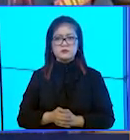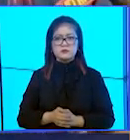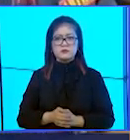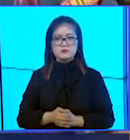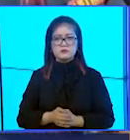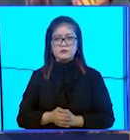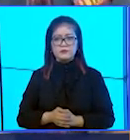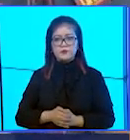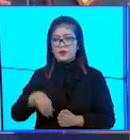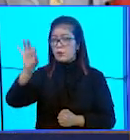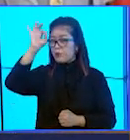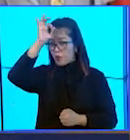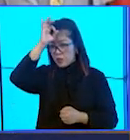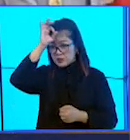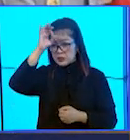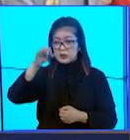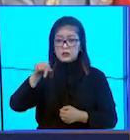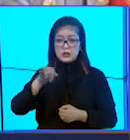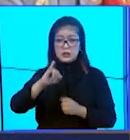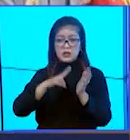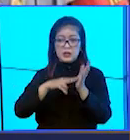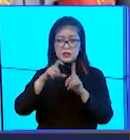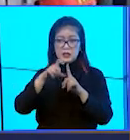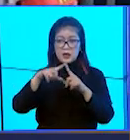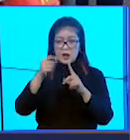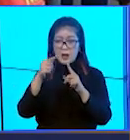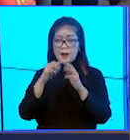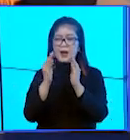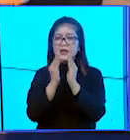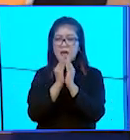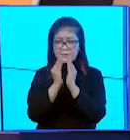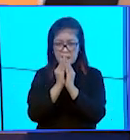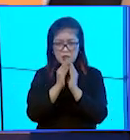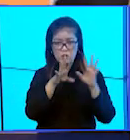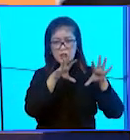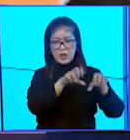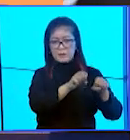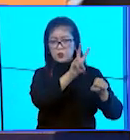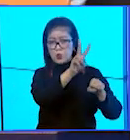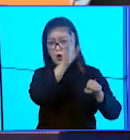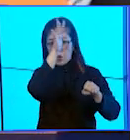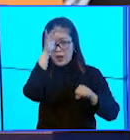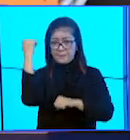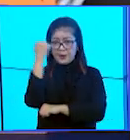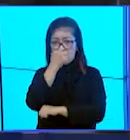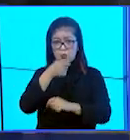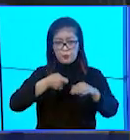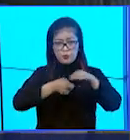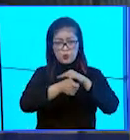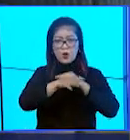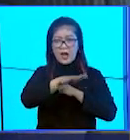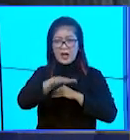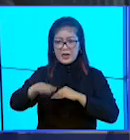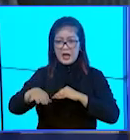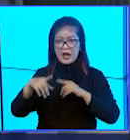Aparat Satreskrim Polres Indramayu menggelandang dua pelaku pembunuhan bocah 7 tahun. Salah seorang pelaku berinisial SA merupakan ibu tiri